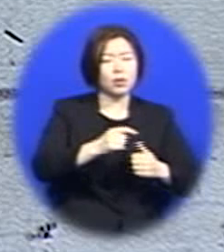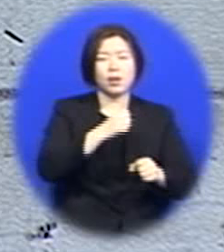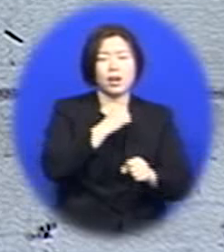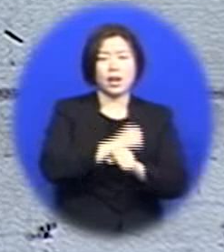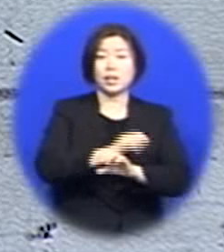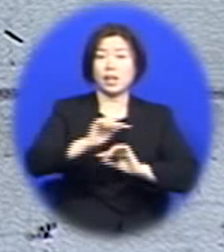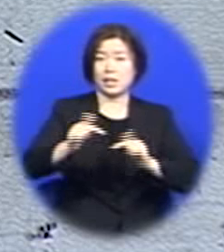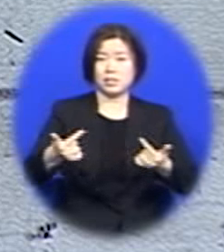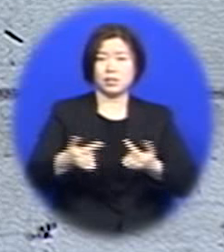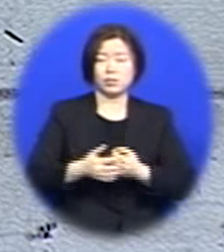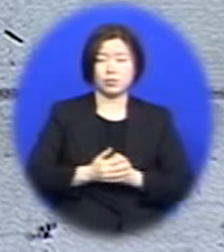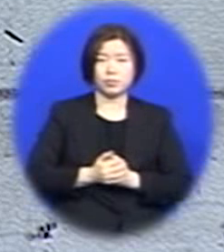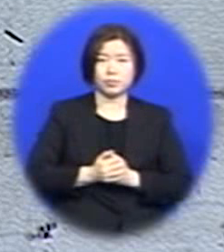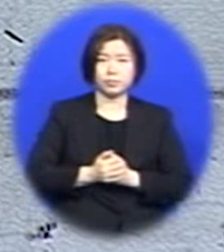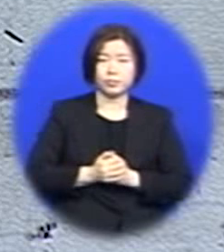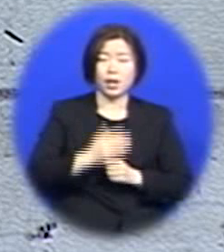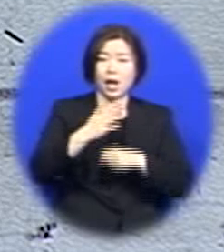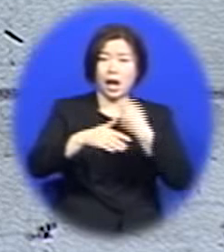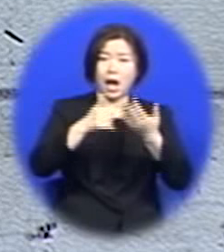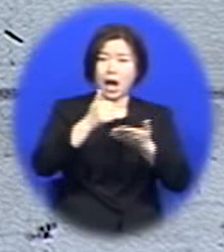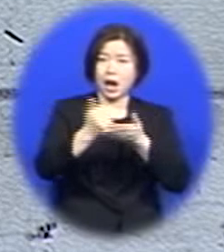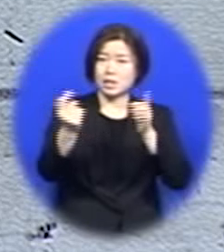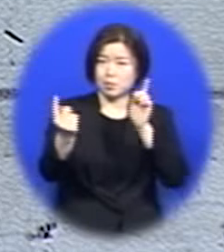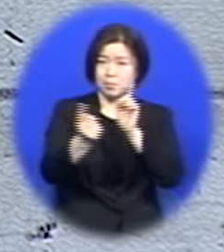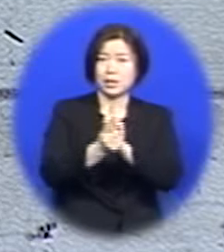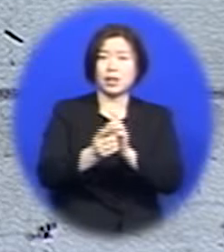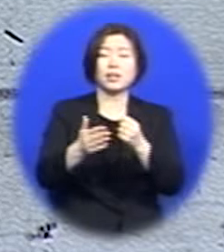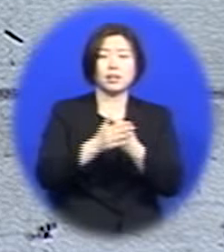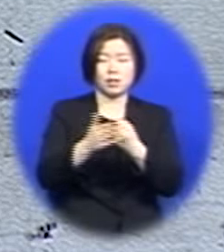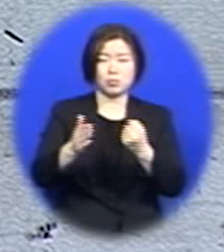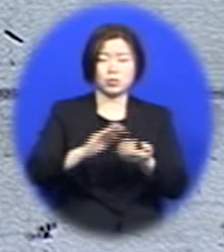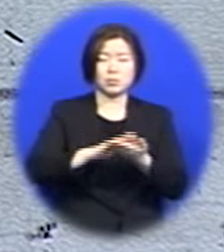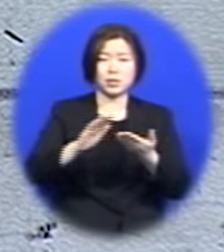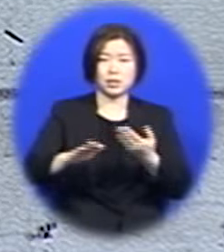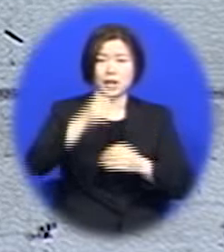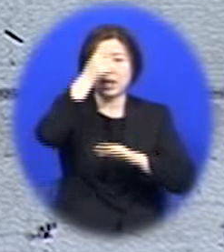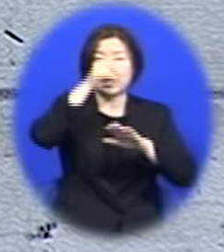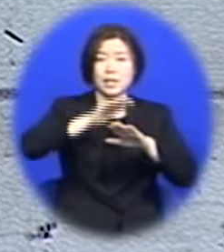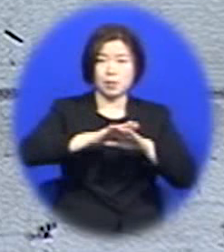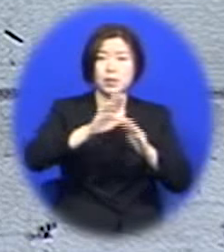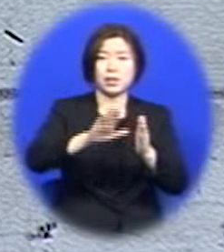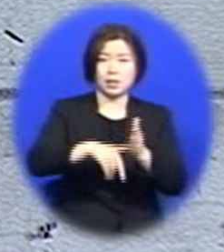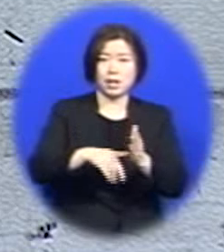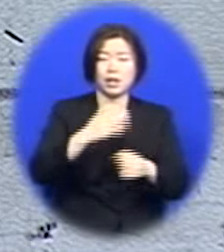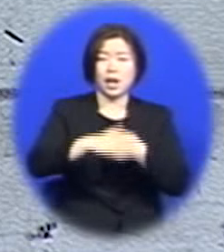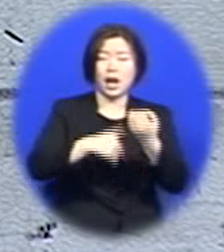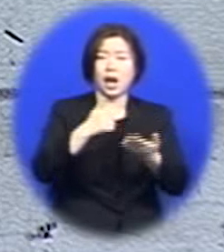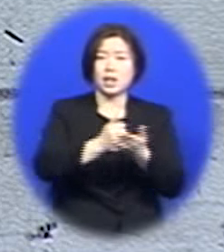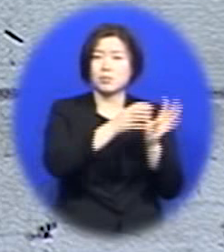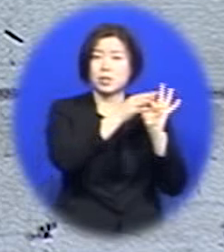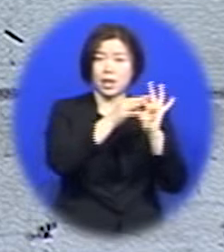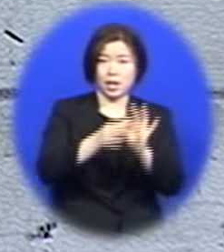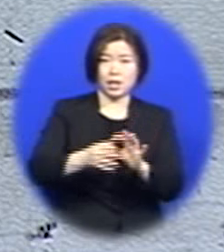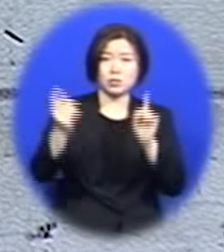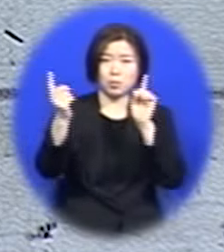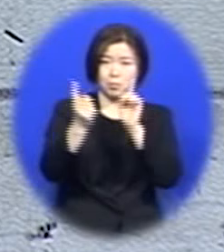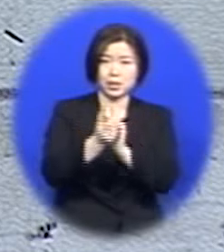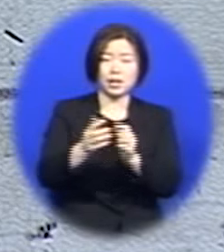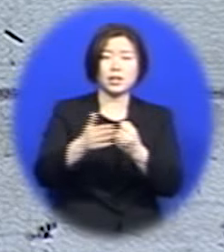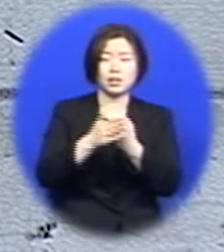게 아닙니다. 하나님을 만났기 때문에, 예배 때 하나님을 계속 만나기